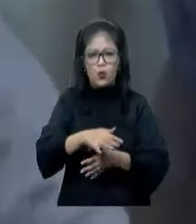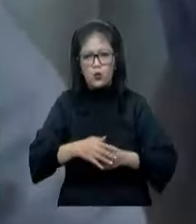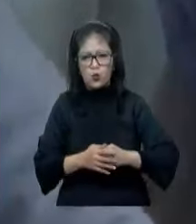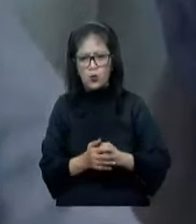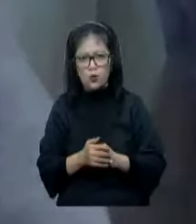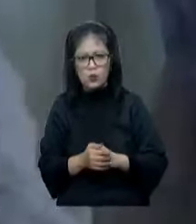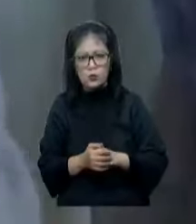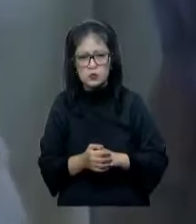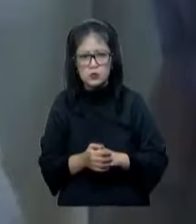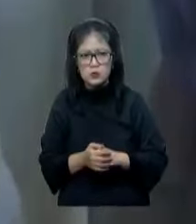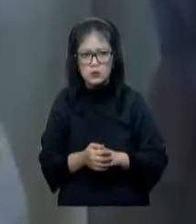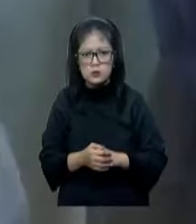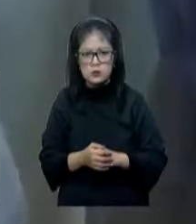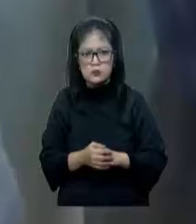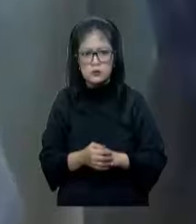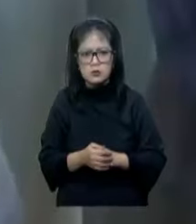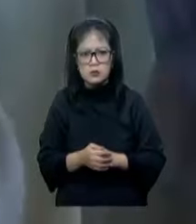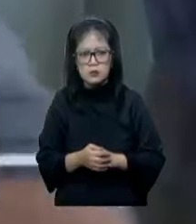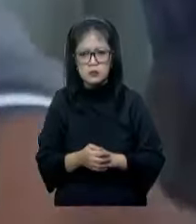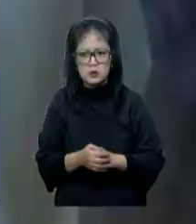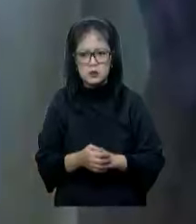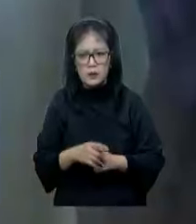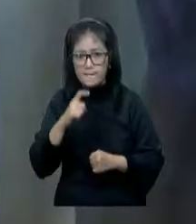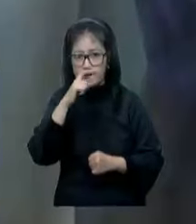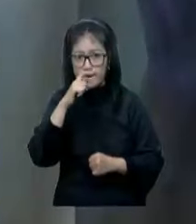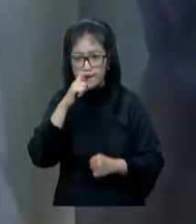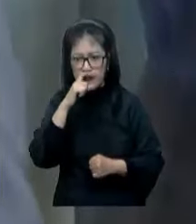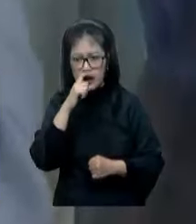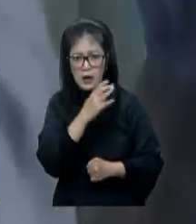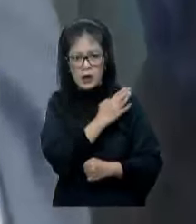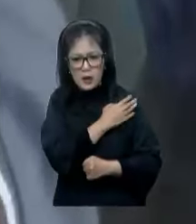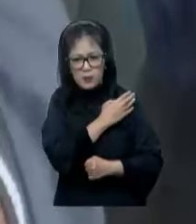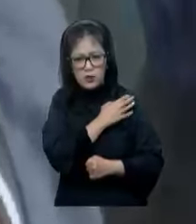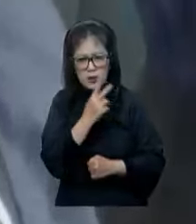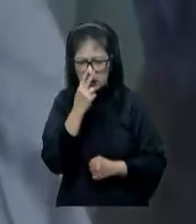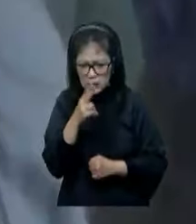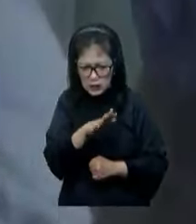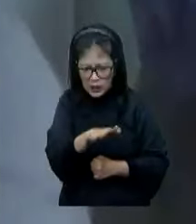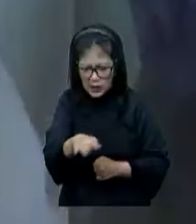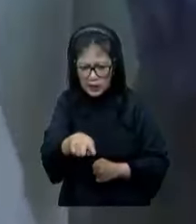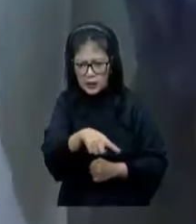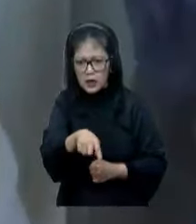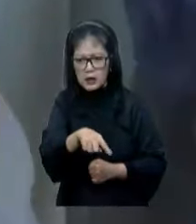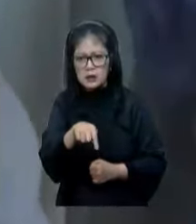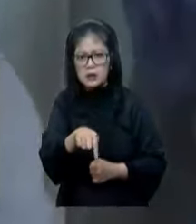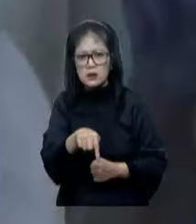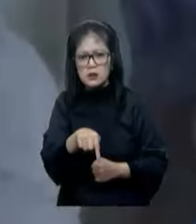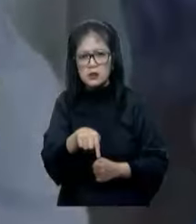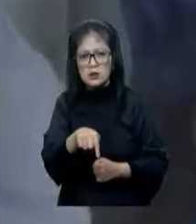Nah, selesai ada Pak Babinsa, Pak Tara dua, saya langsung sini, itu ada anak kecilnya katanya. Saya